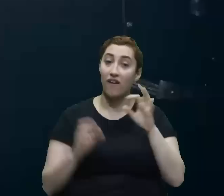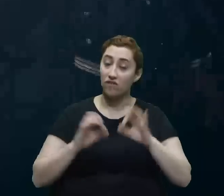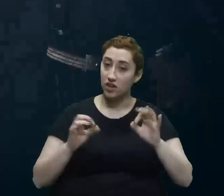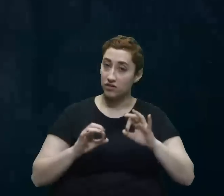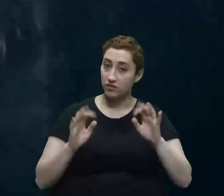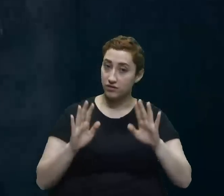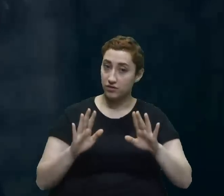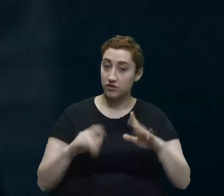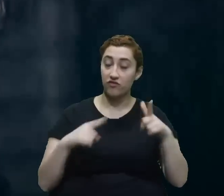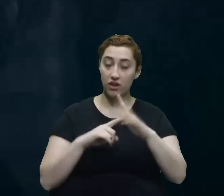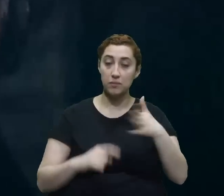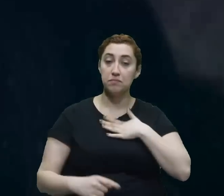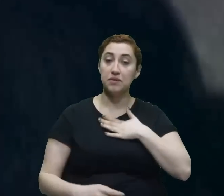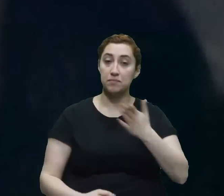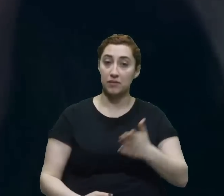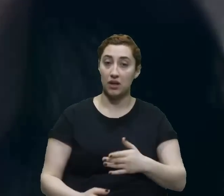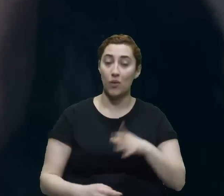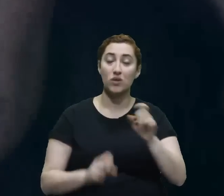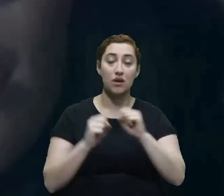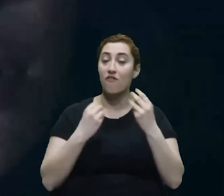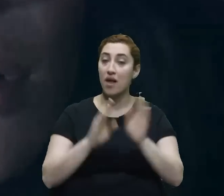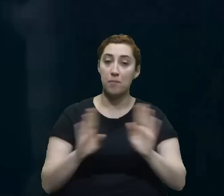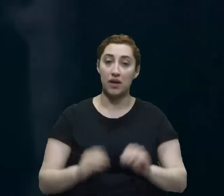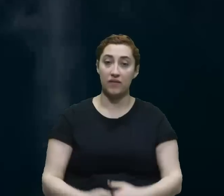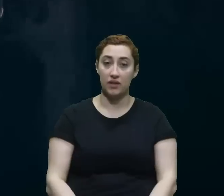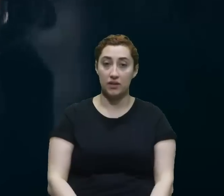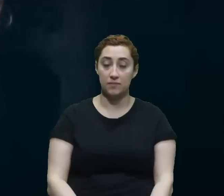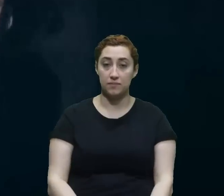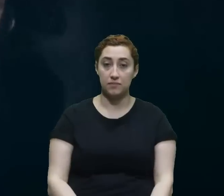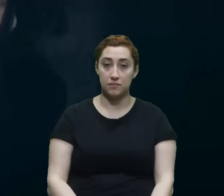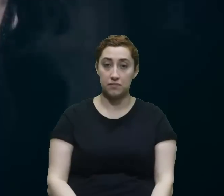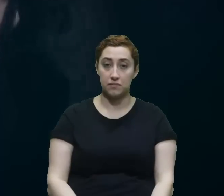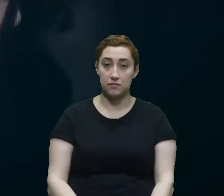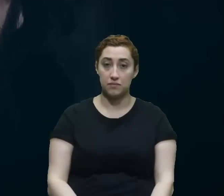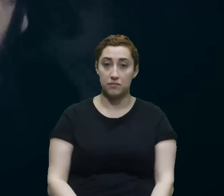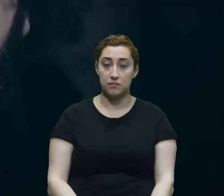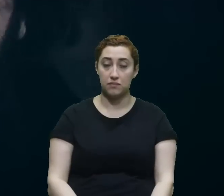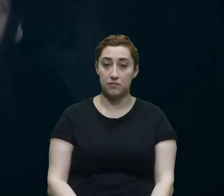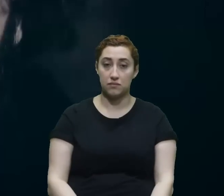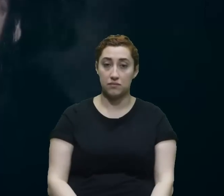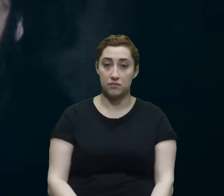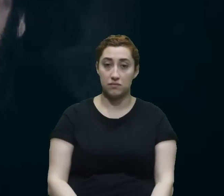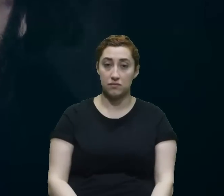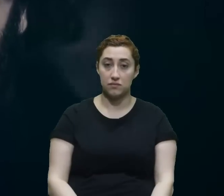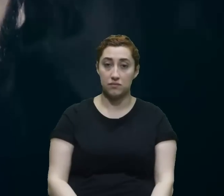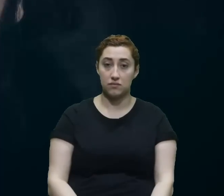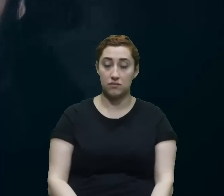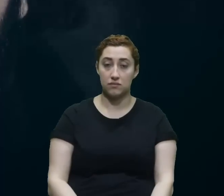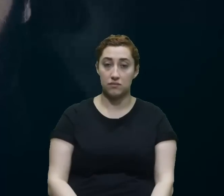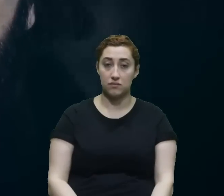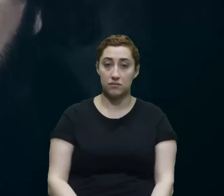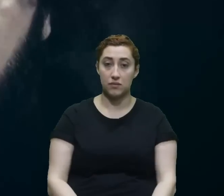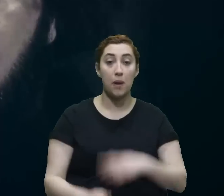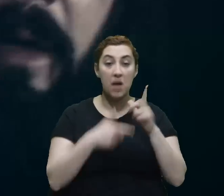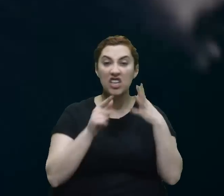Yavaş. Farah bizden. Ona zarar vermeyin. Ali izlendiği yerden şaşkınlıkla dinliyor.